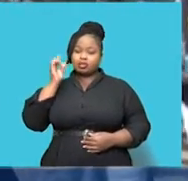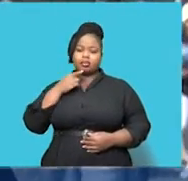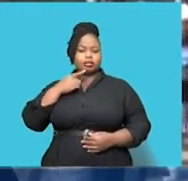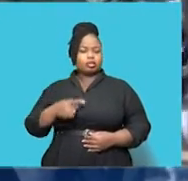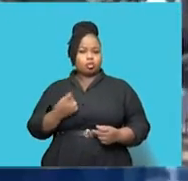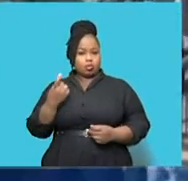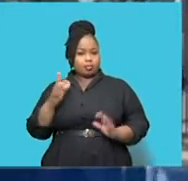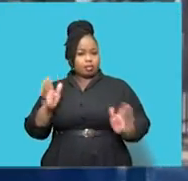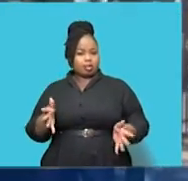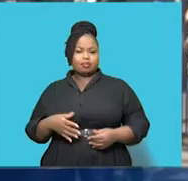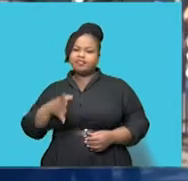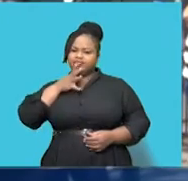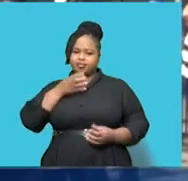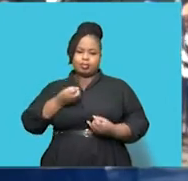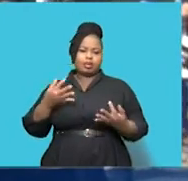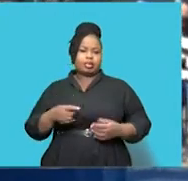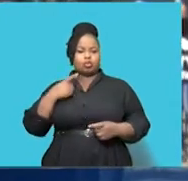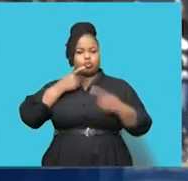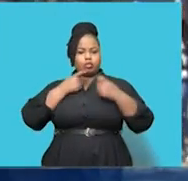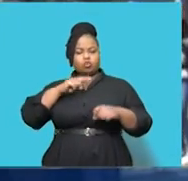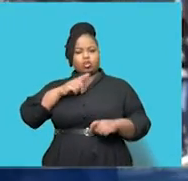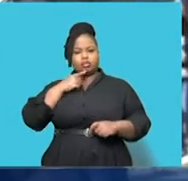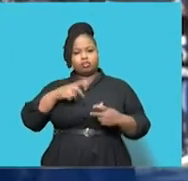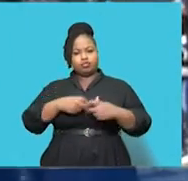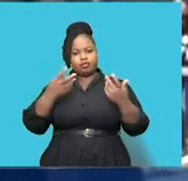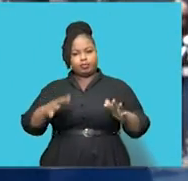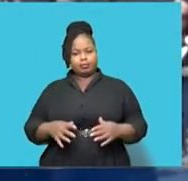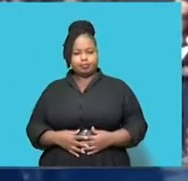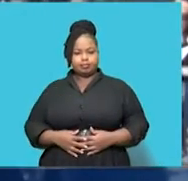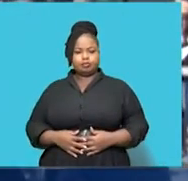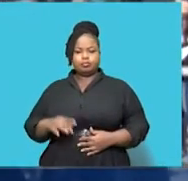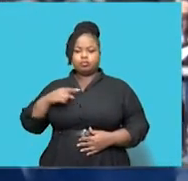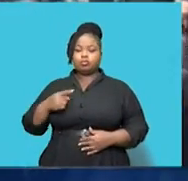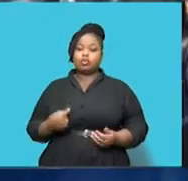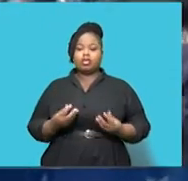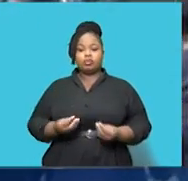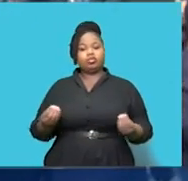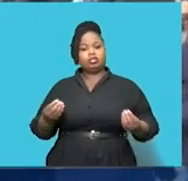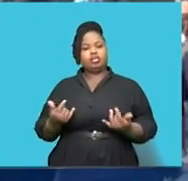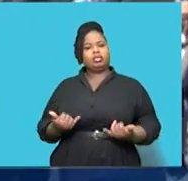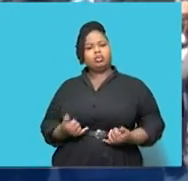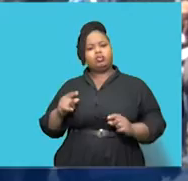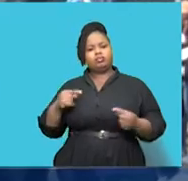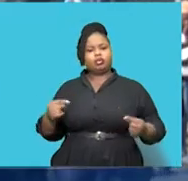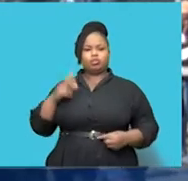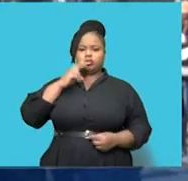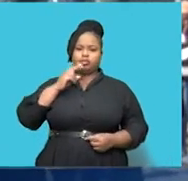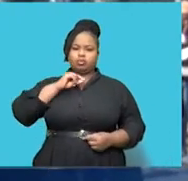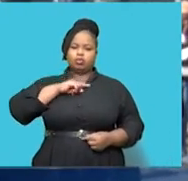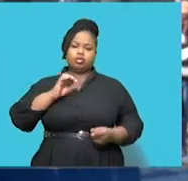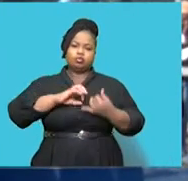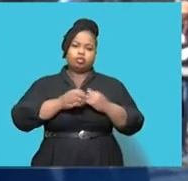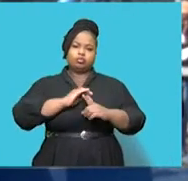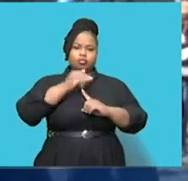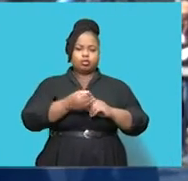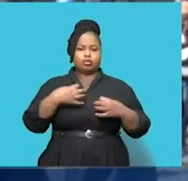futhi yedwa. Baningi abantu abakomplaina ngerape lapha ngaphakathi eyenzakalayo. Because of abantwana abakhona ukukhuluma because of bavikela